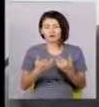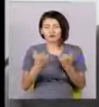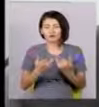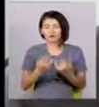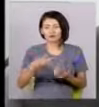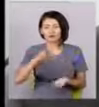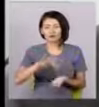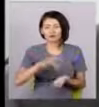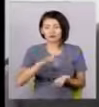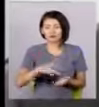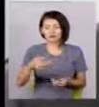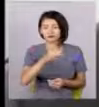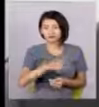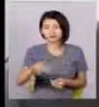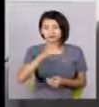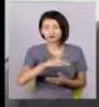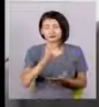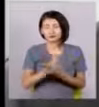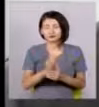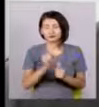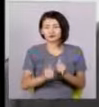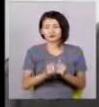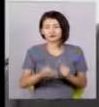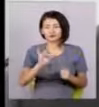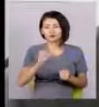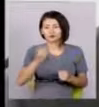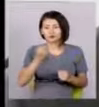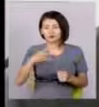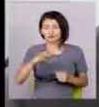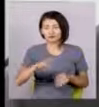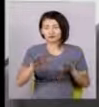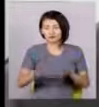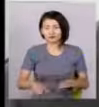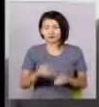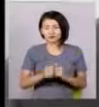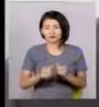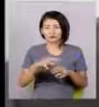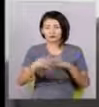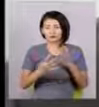орталық аудан орталықтарында және де опорный елді мекендерде